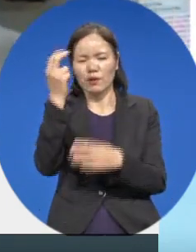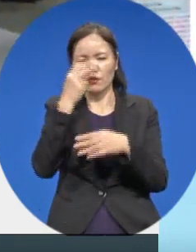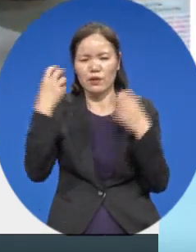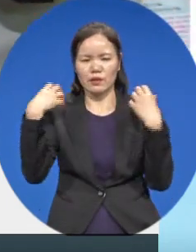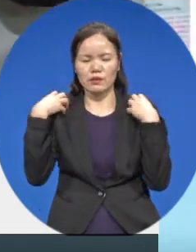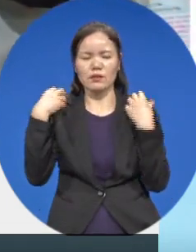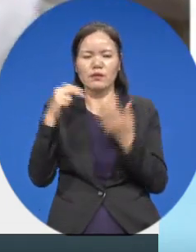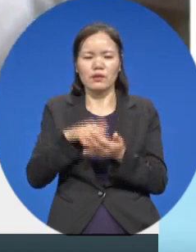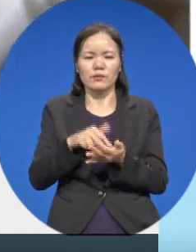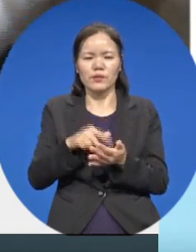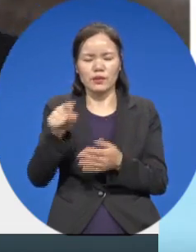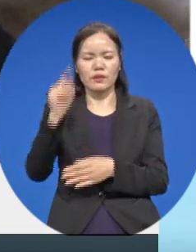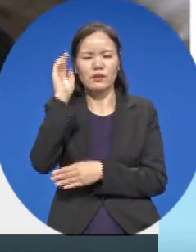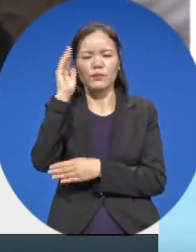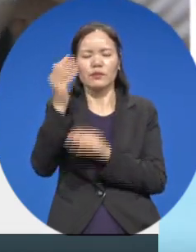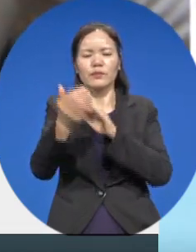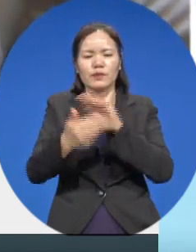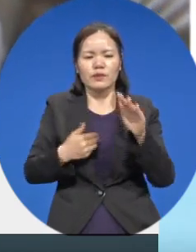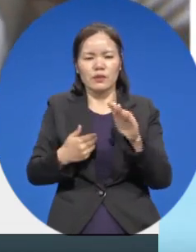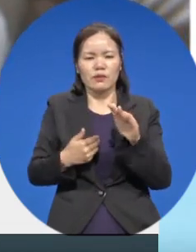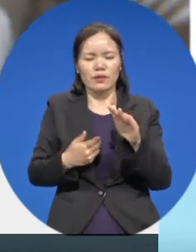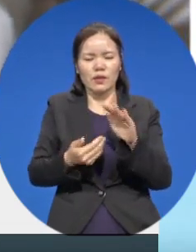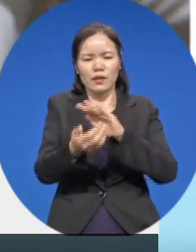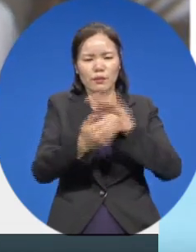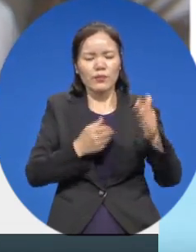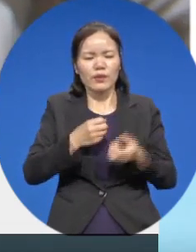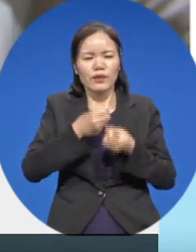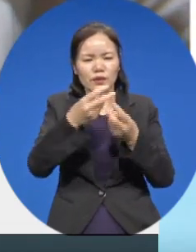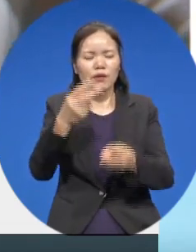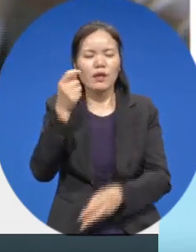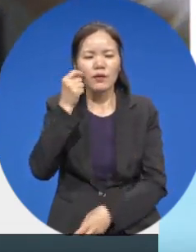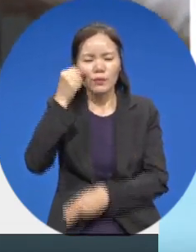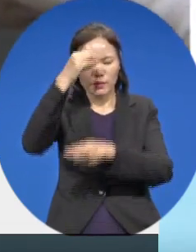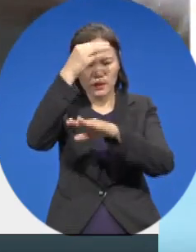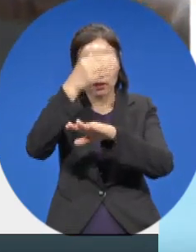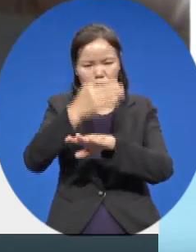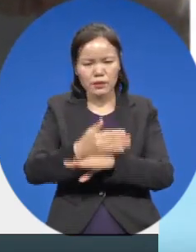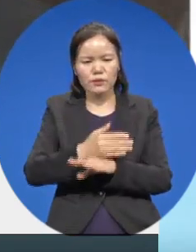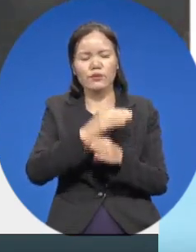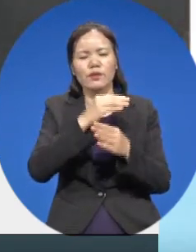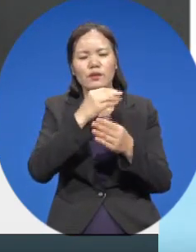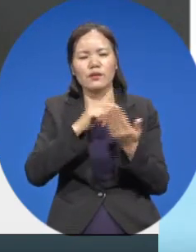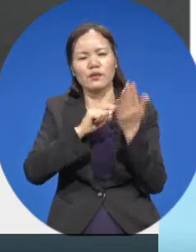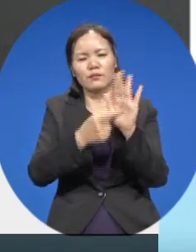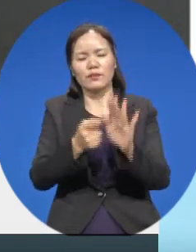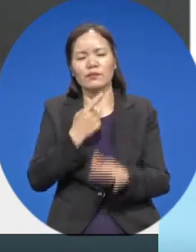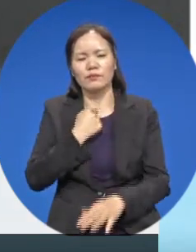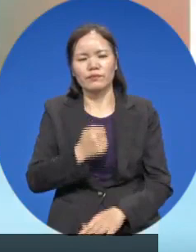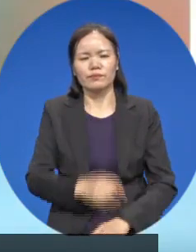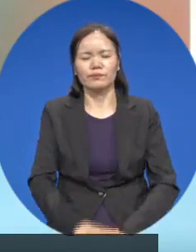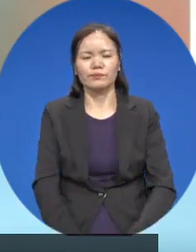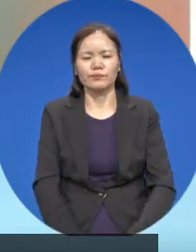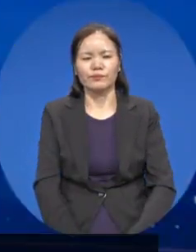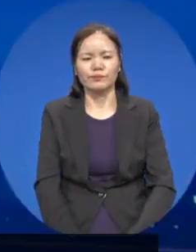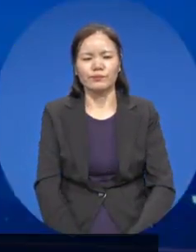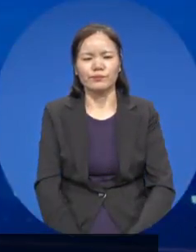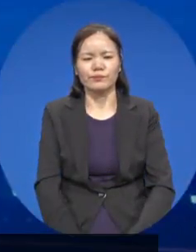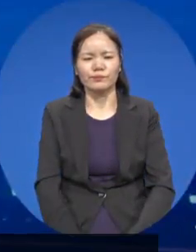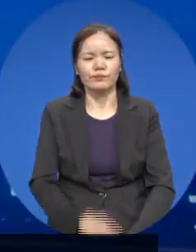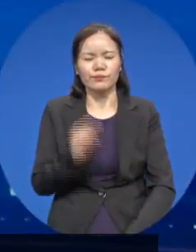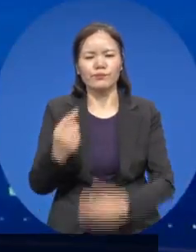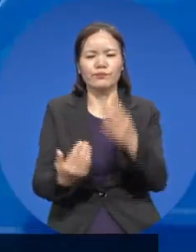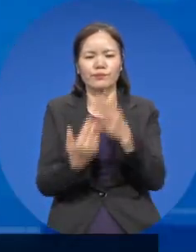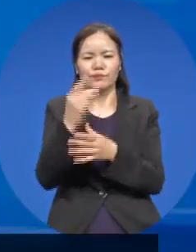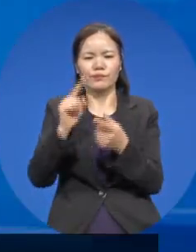이러한 그 브리핑 전에 자전 연락을 하지 못해서 죄송하다 라고 이렇게 사과를 한 것은 상황입니다 그렇군요 자 이